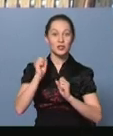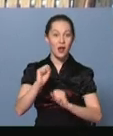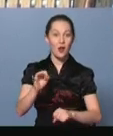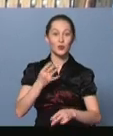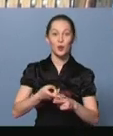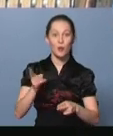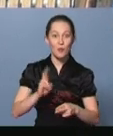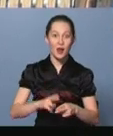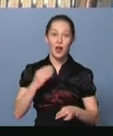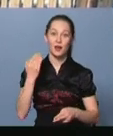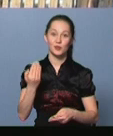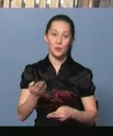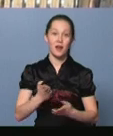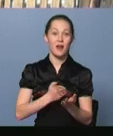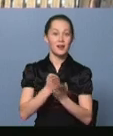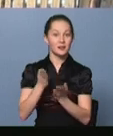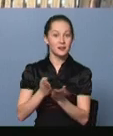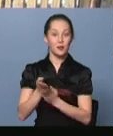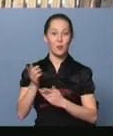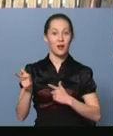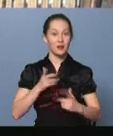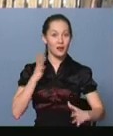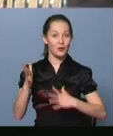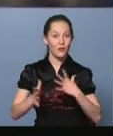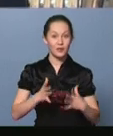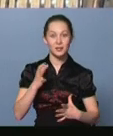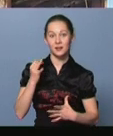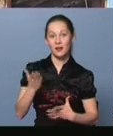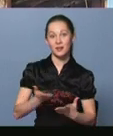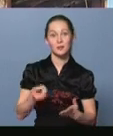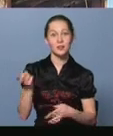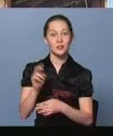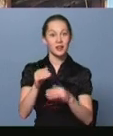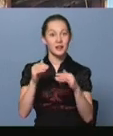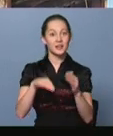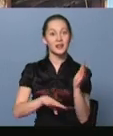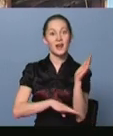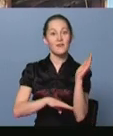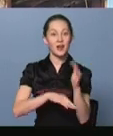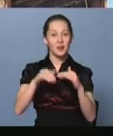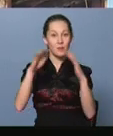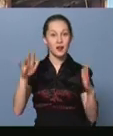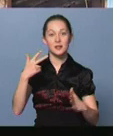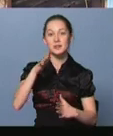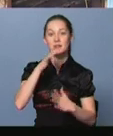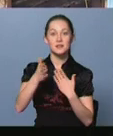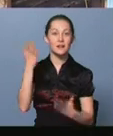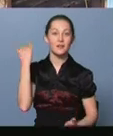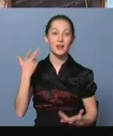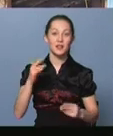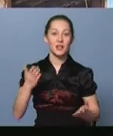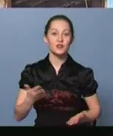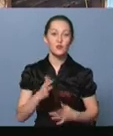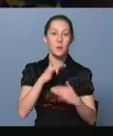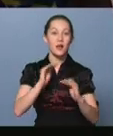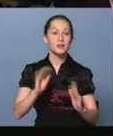и миссии огнеборцев в нынешнем году более подготовлены. Они отправились в деревянные бараки 30-летней давности, где живут неблагополучные и